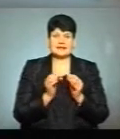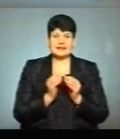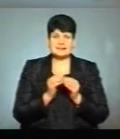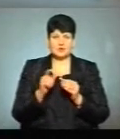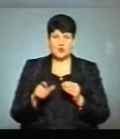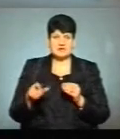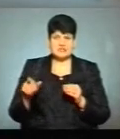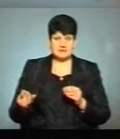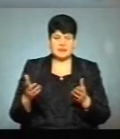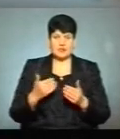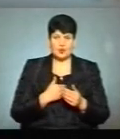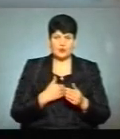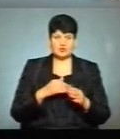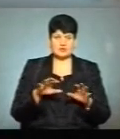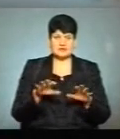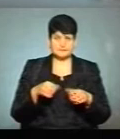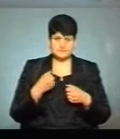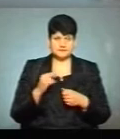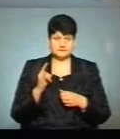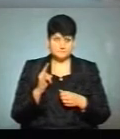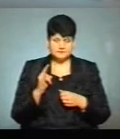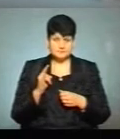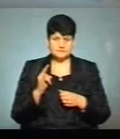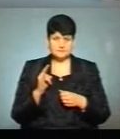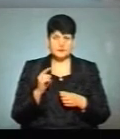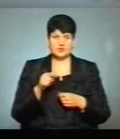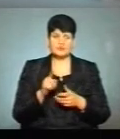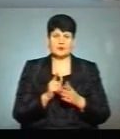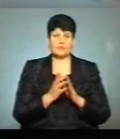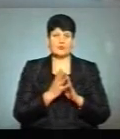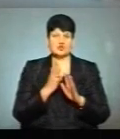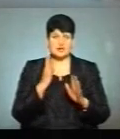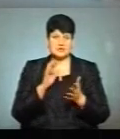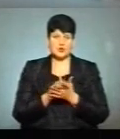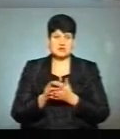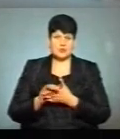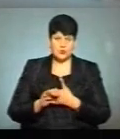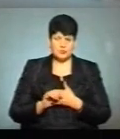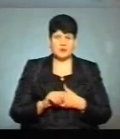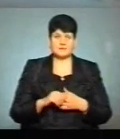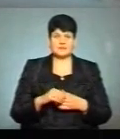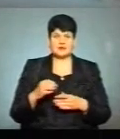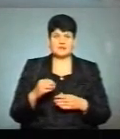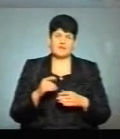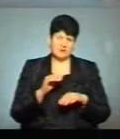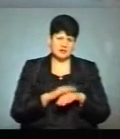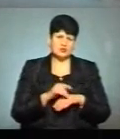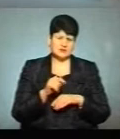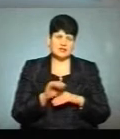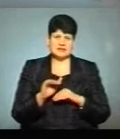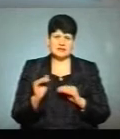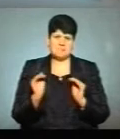які хочуть усиновити таку маленьку дитинку, тоді вони по черзі ознайомлюються і усиновлюють. Тобто фактично такі діти маленького віку,